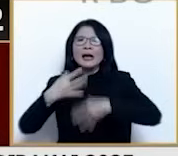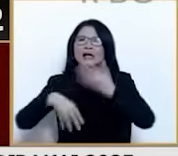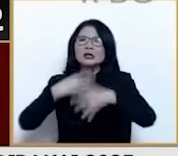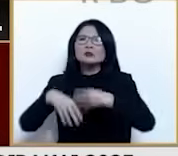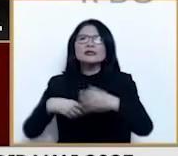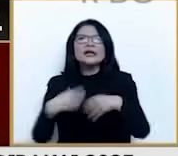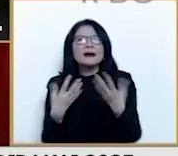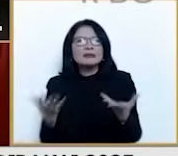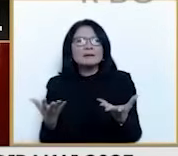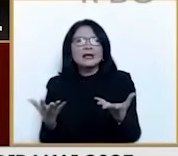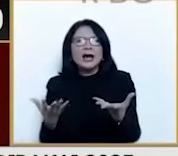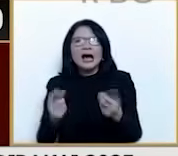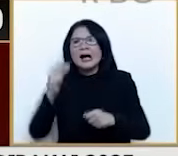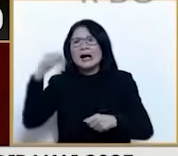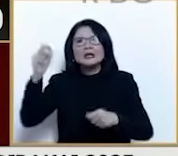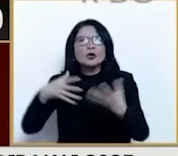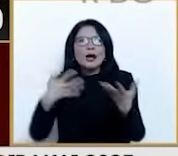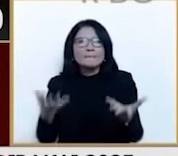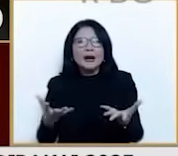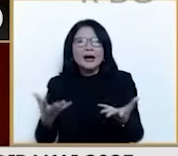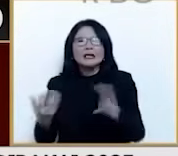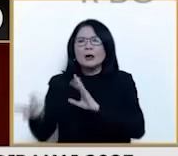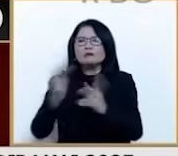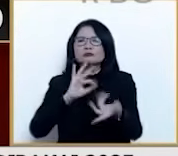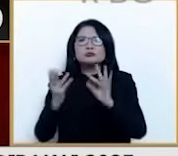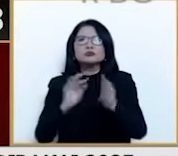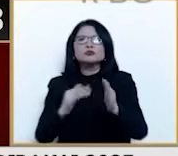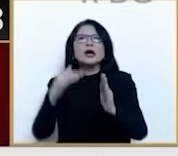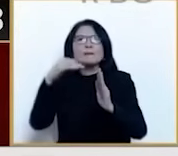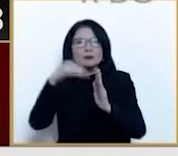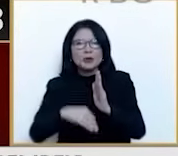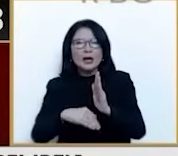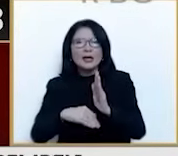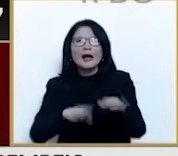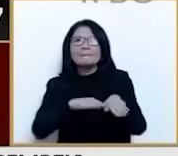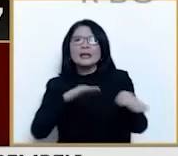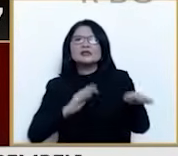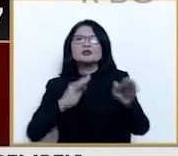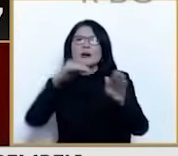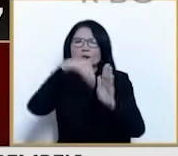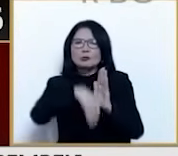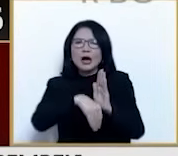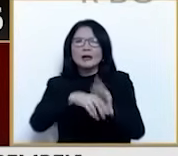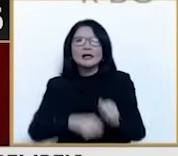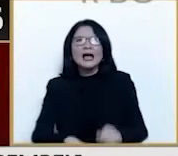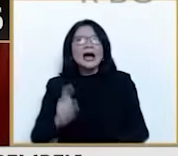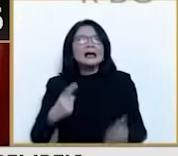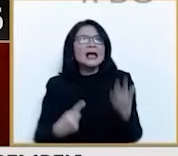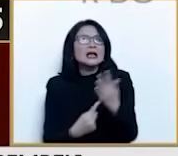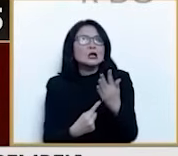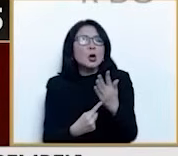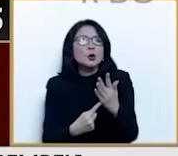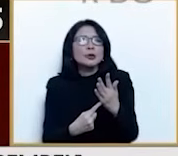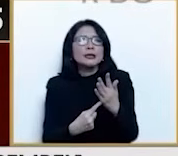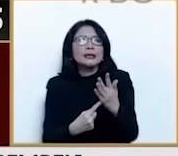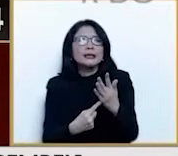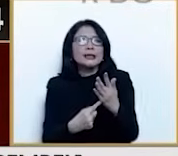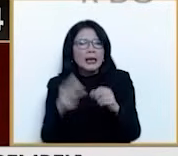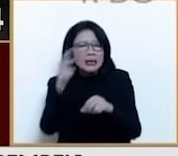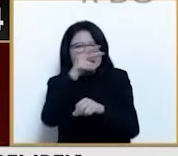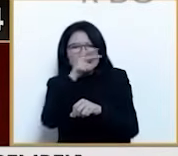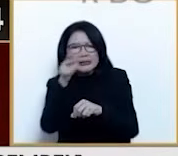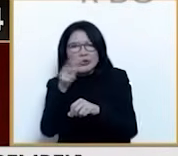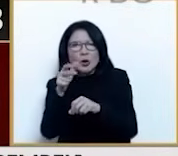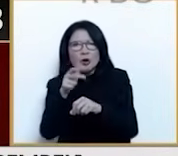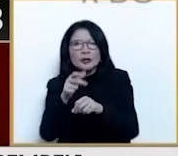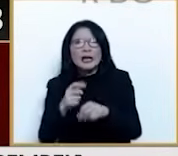Selasa industri mana, sehingga itu mengurangi pergerakan, mengurangi kemacetan, mengurangi polusi. Kemudian ada teknologi sensor supaya kita